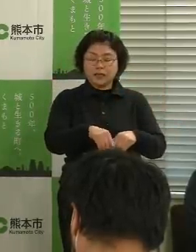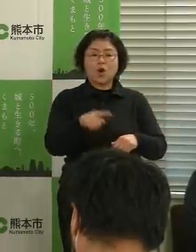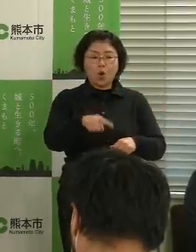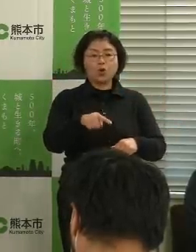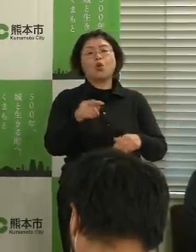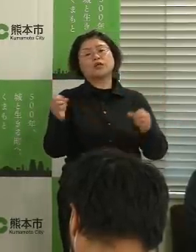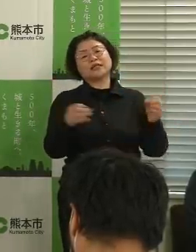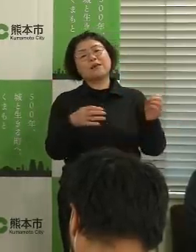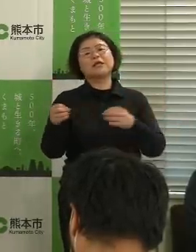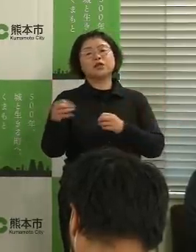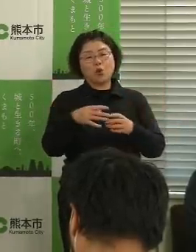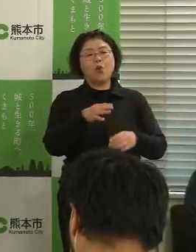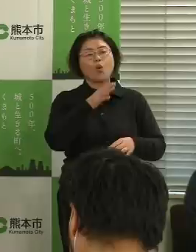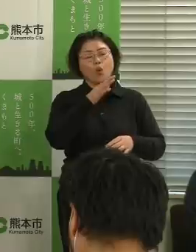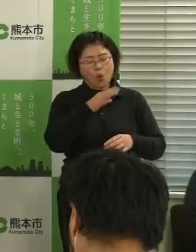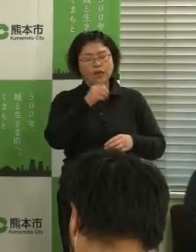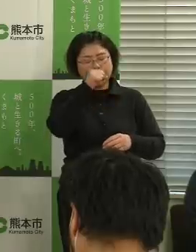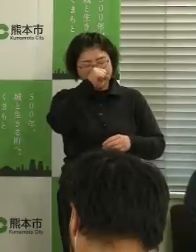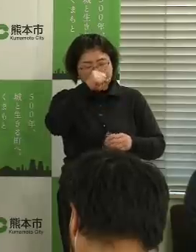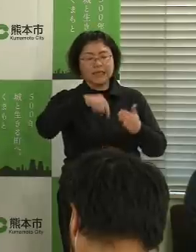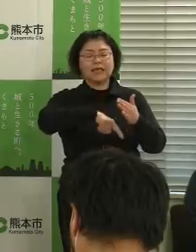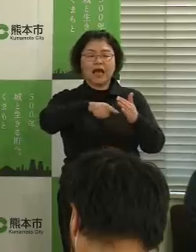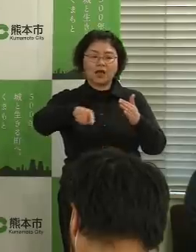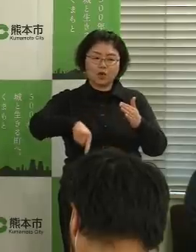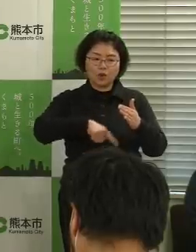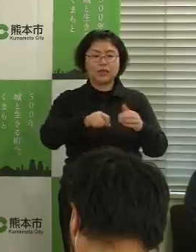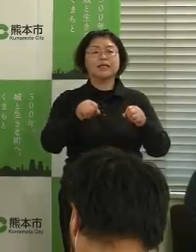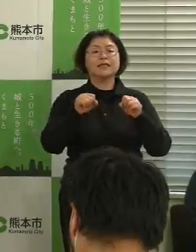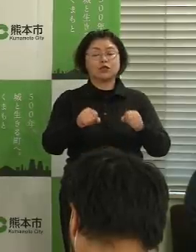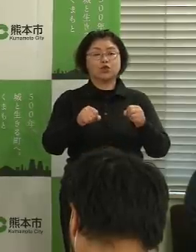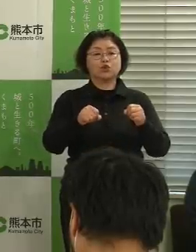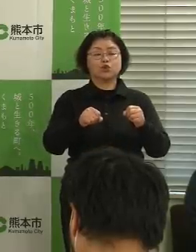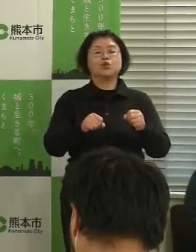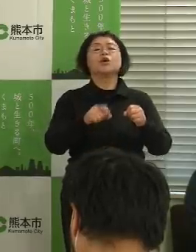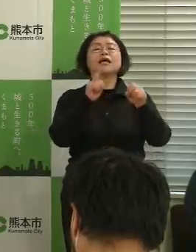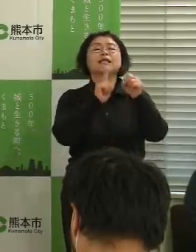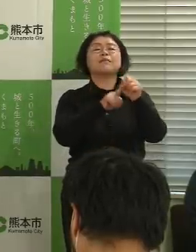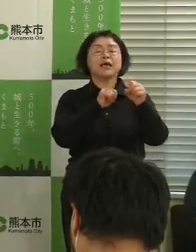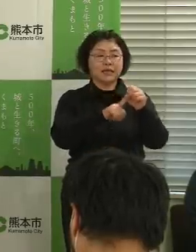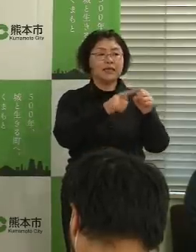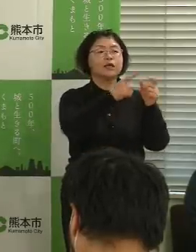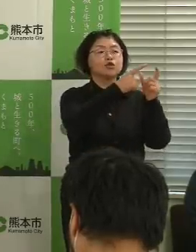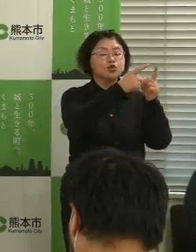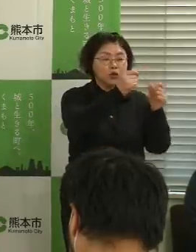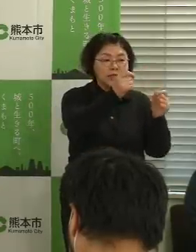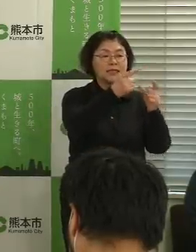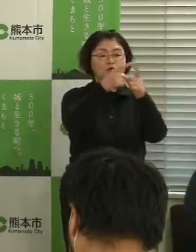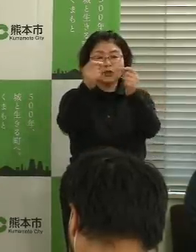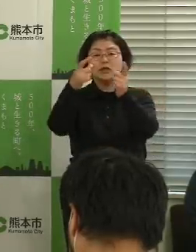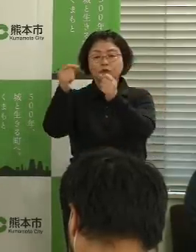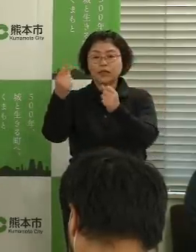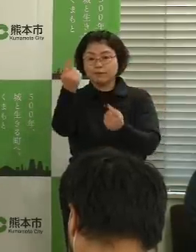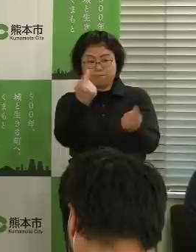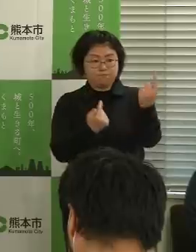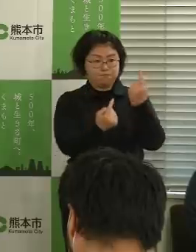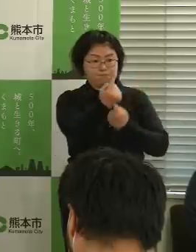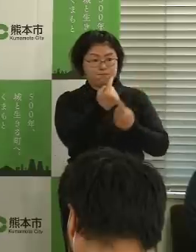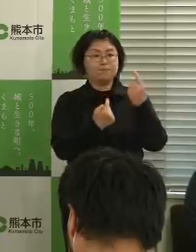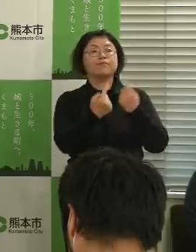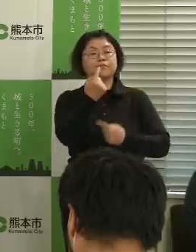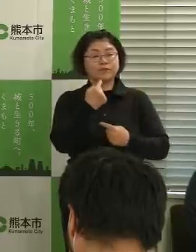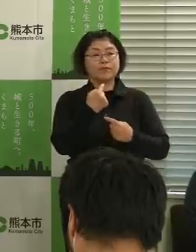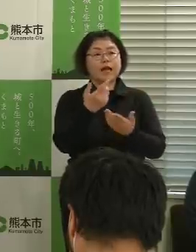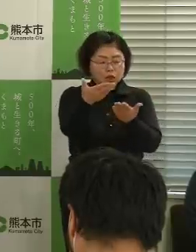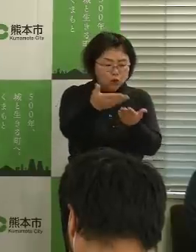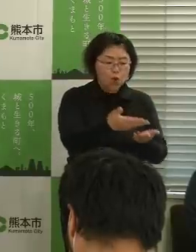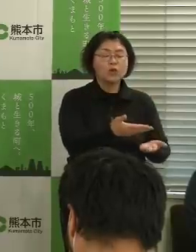意義あるものとして開催するためには、各国の首脳、閣僚、国際機関などへの招致活動等